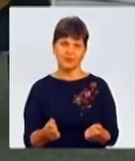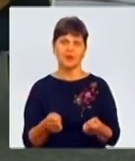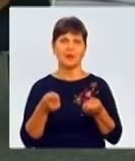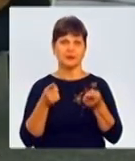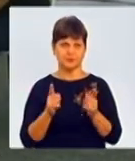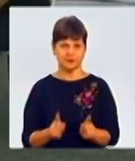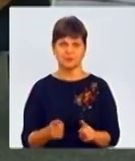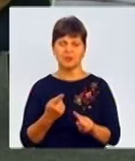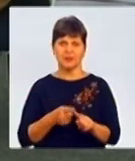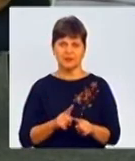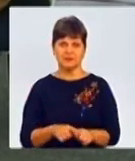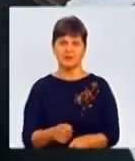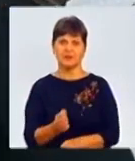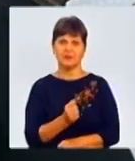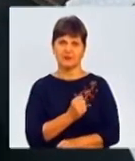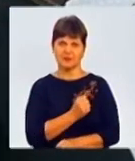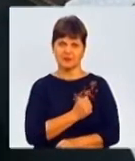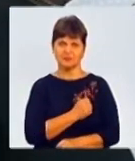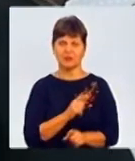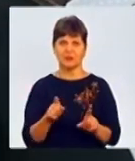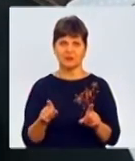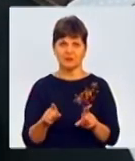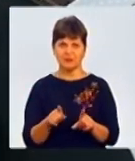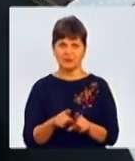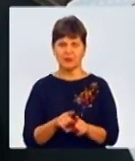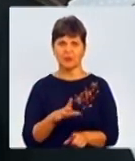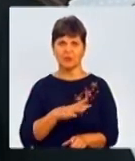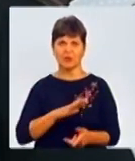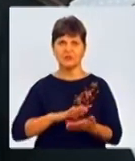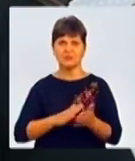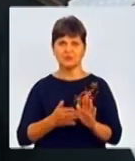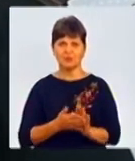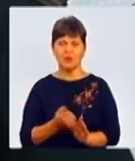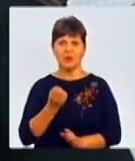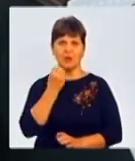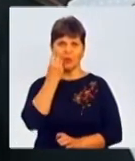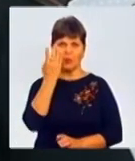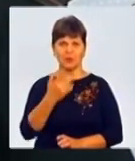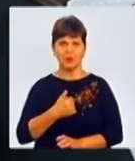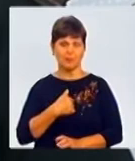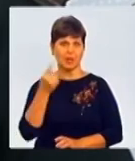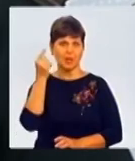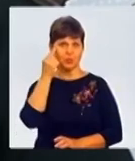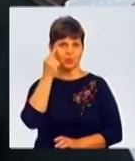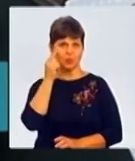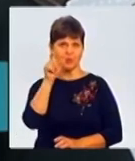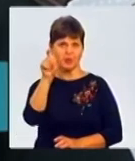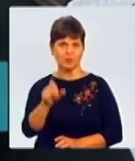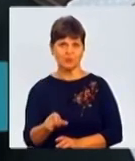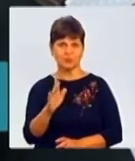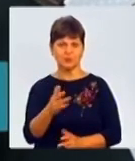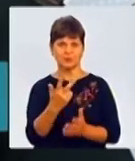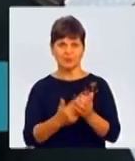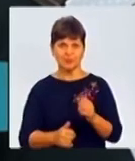це, на жаль, така оманлива ситуація, коли ми думаємо, що потопельник буде махати